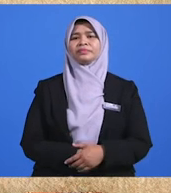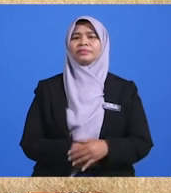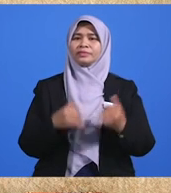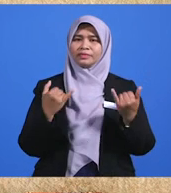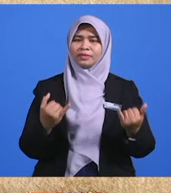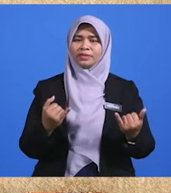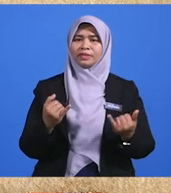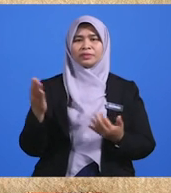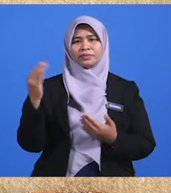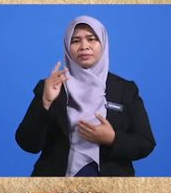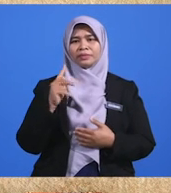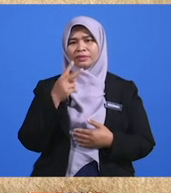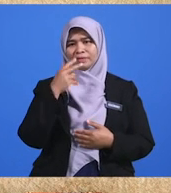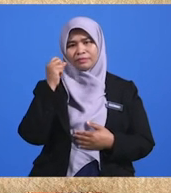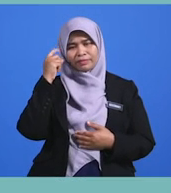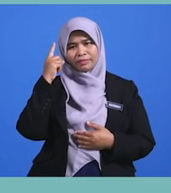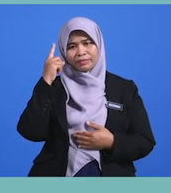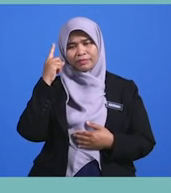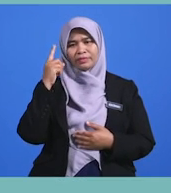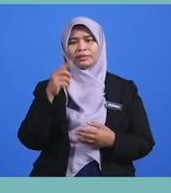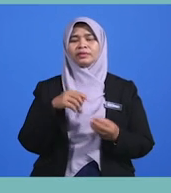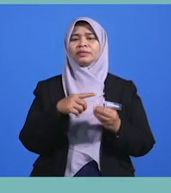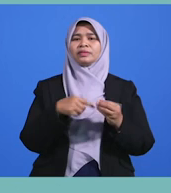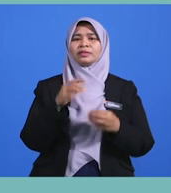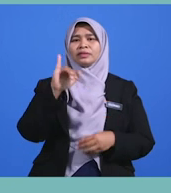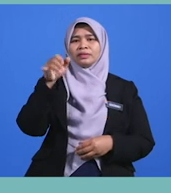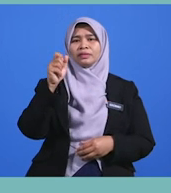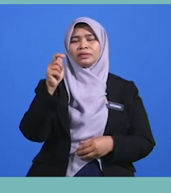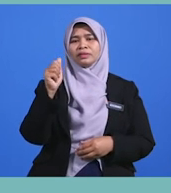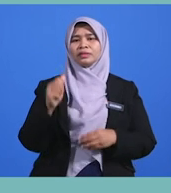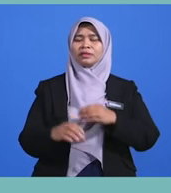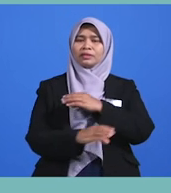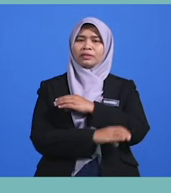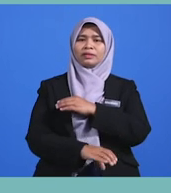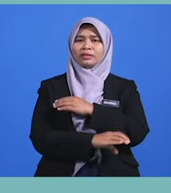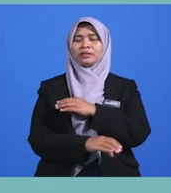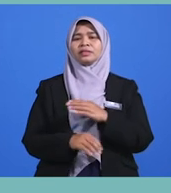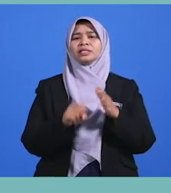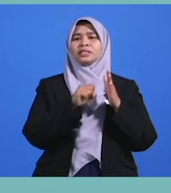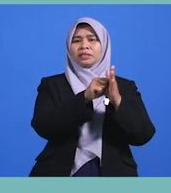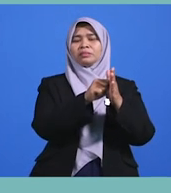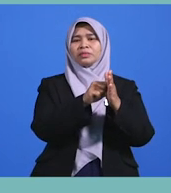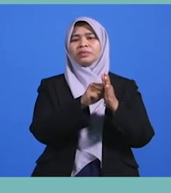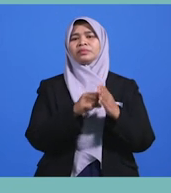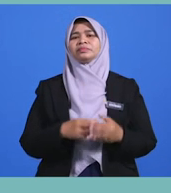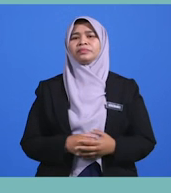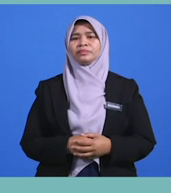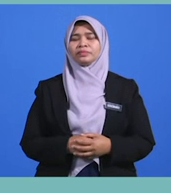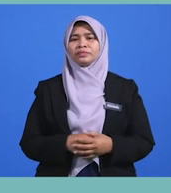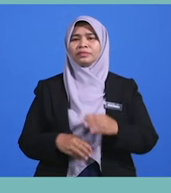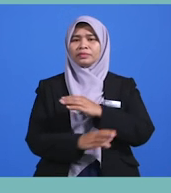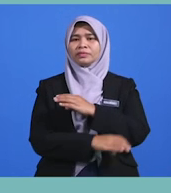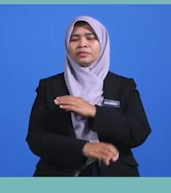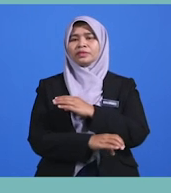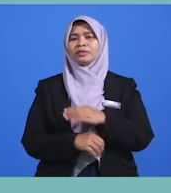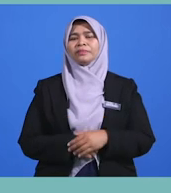Sekarang, jom kita memahami tentang jata negara. Jata negara adalah simbol keunggulan negara kita. Ia